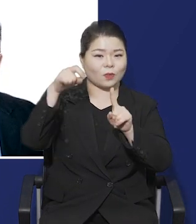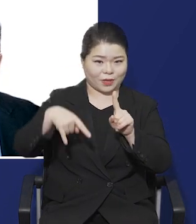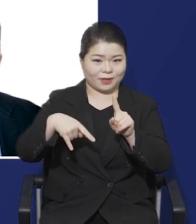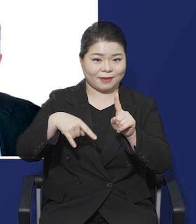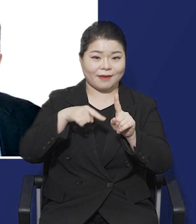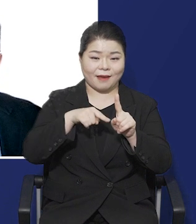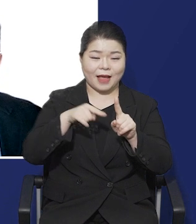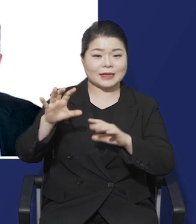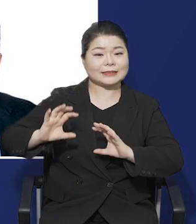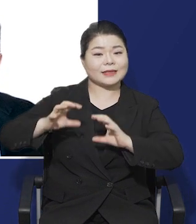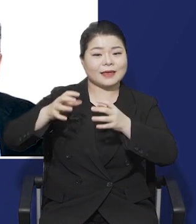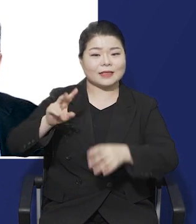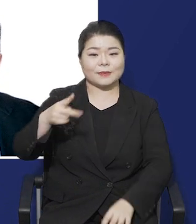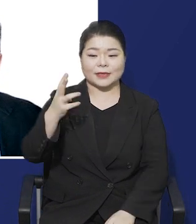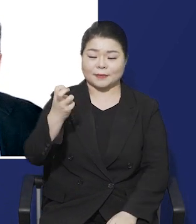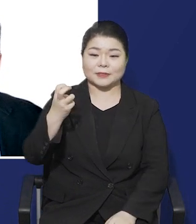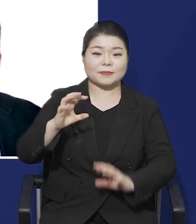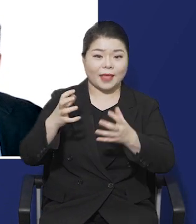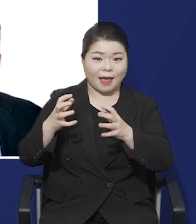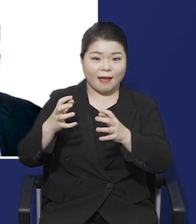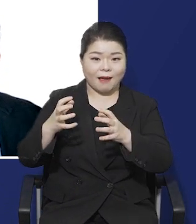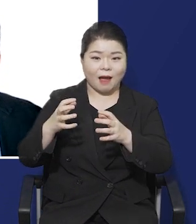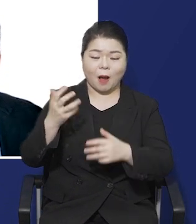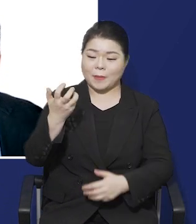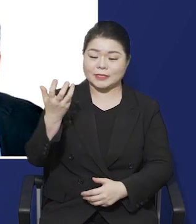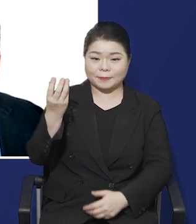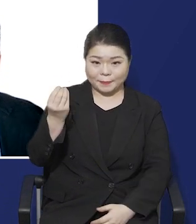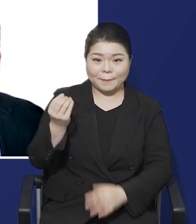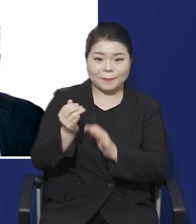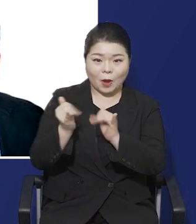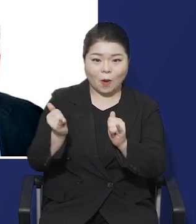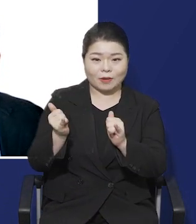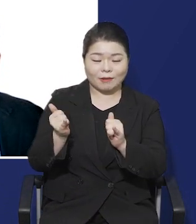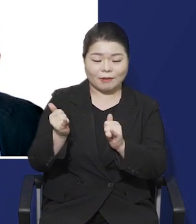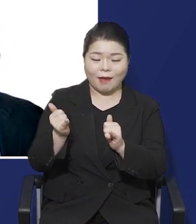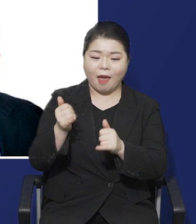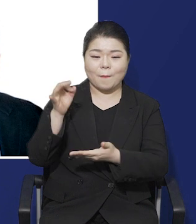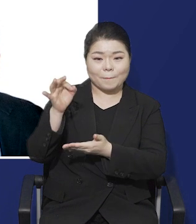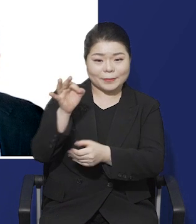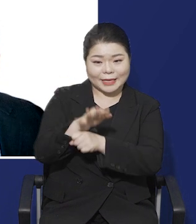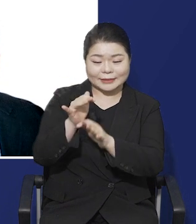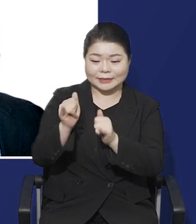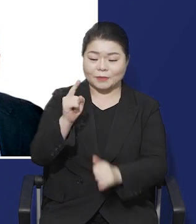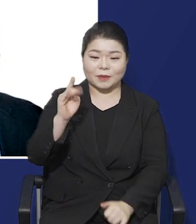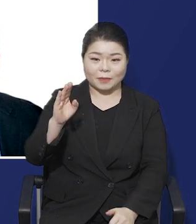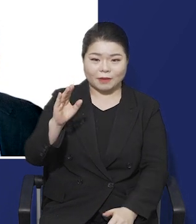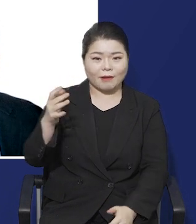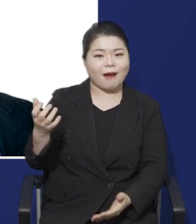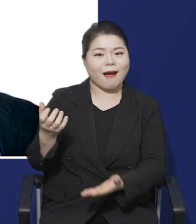이마켓플레이스로 전 세계 230여 개국 그리고 80여만 명의 바이어 DB를 보유하고 있는